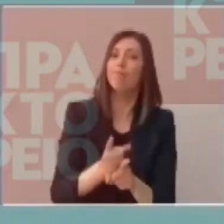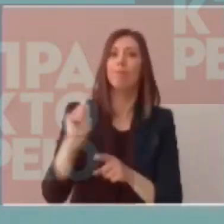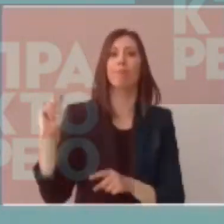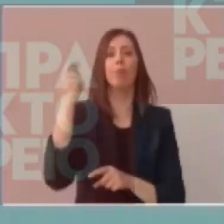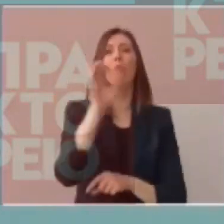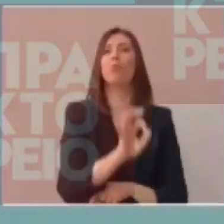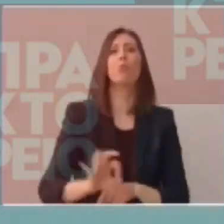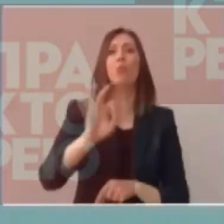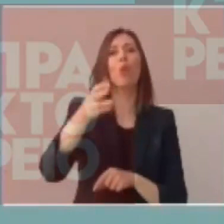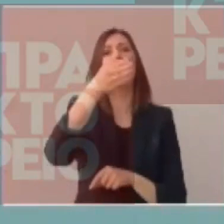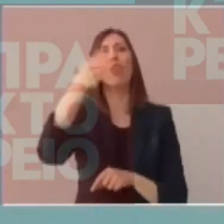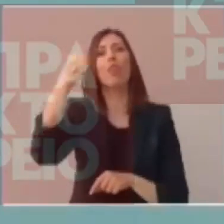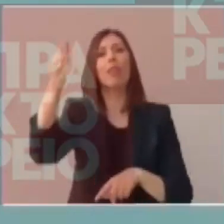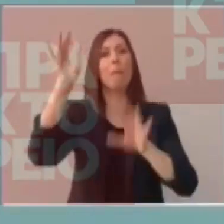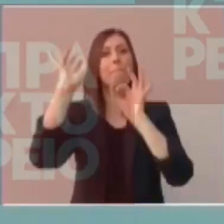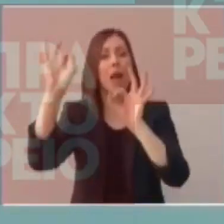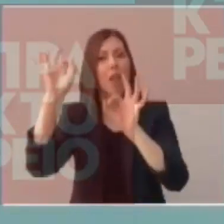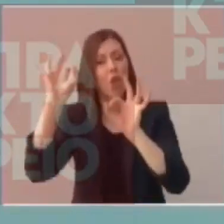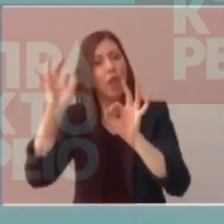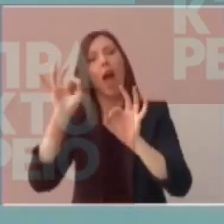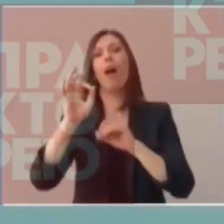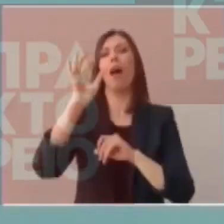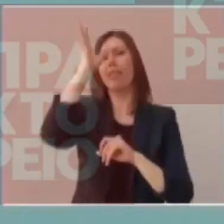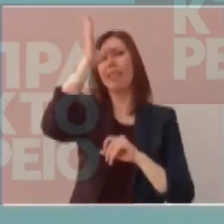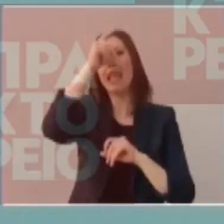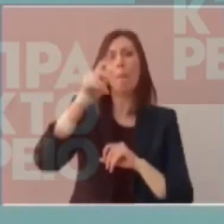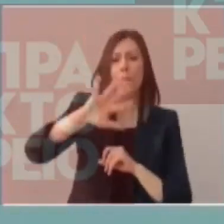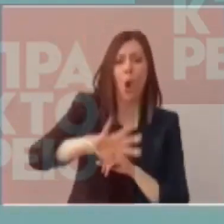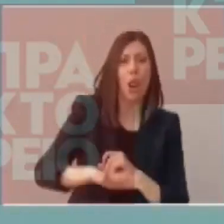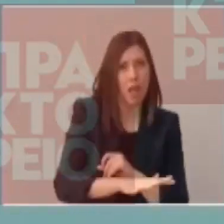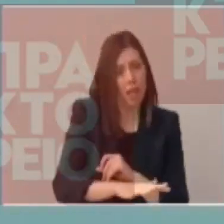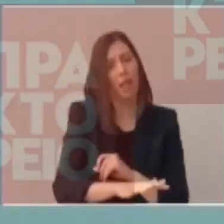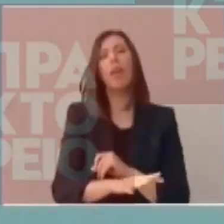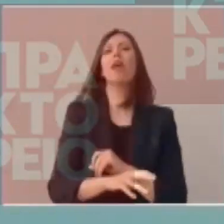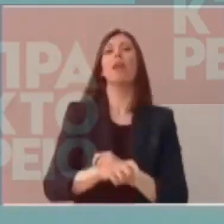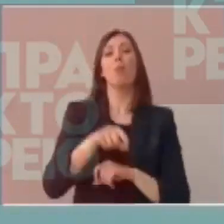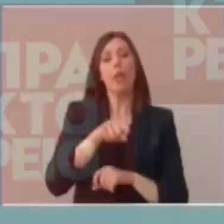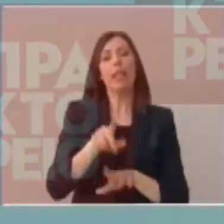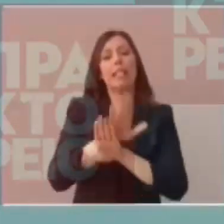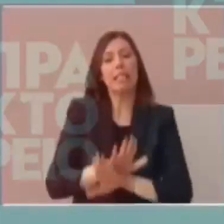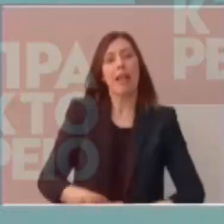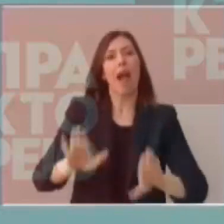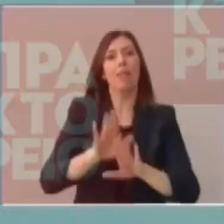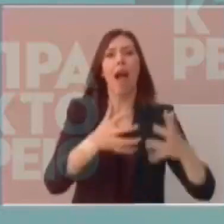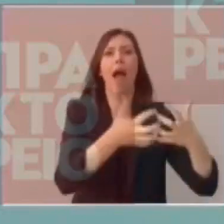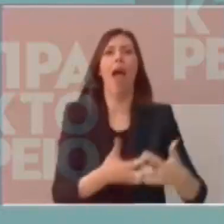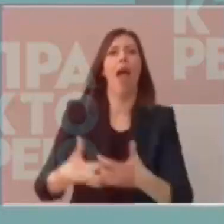Μακεδονίας αλλά και της Αρκαδίας, όπου θα εξελίσσεται σταδιακά η